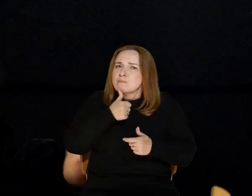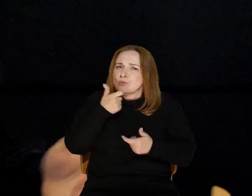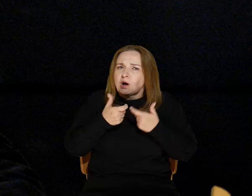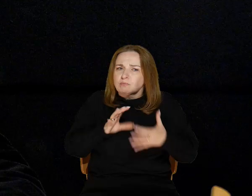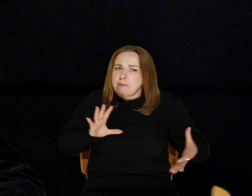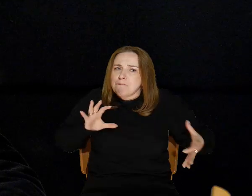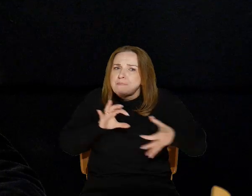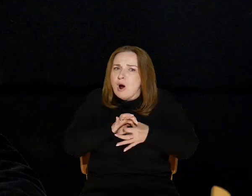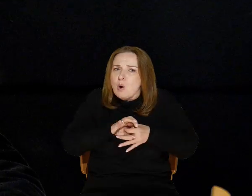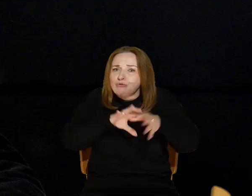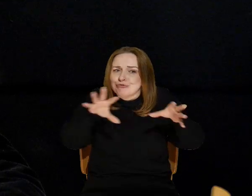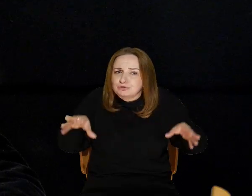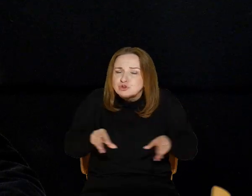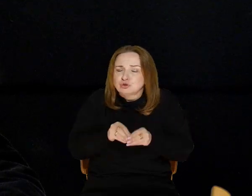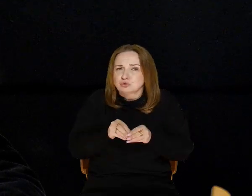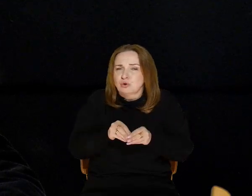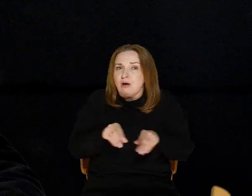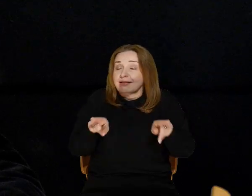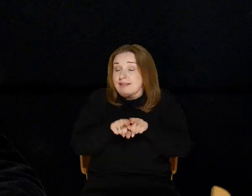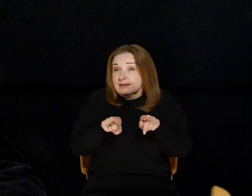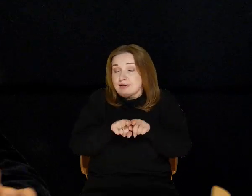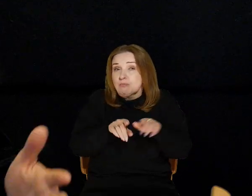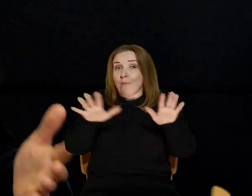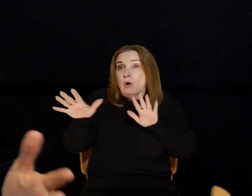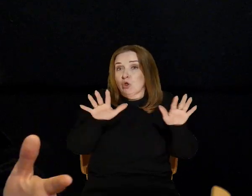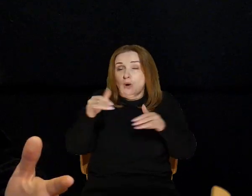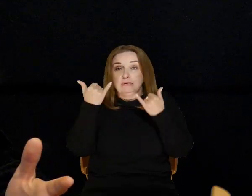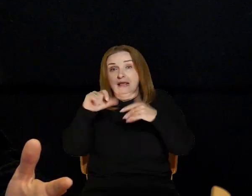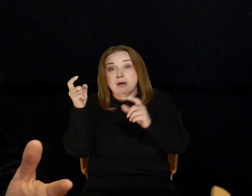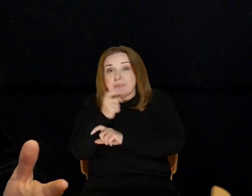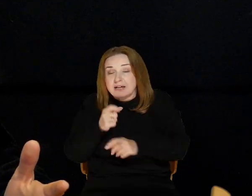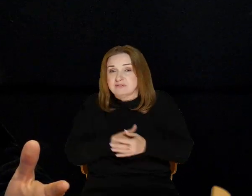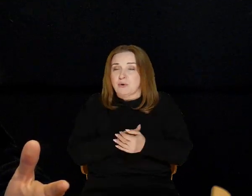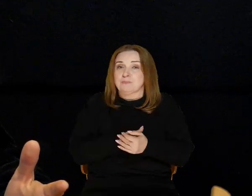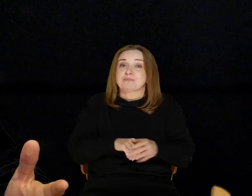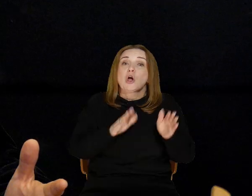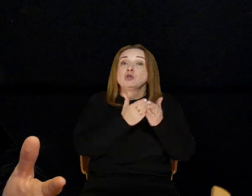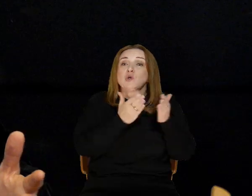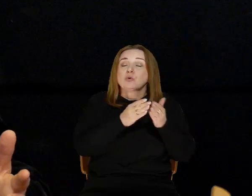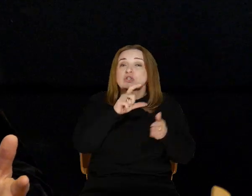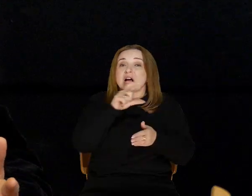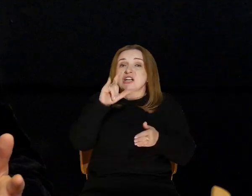też patrząc na inne państwa. Natomiast jeżeli chodzi o czystkę, no to tam